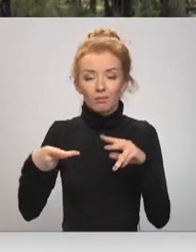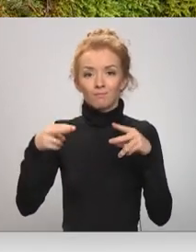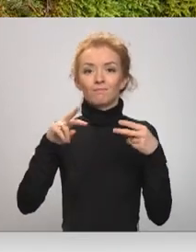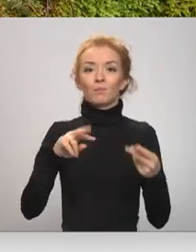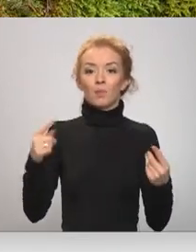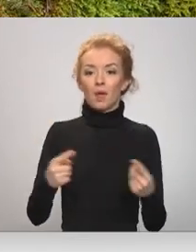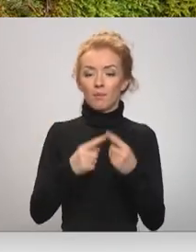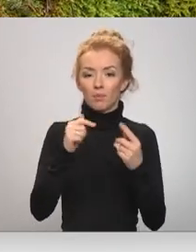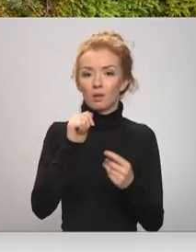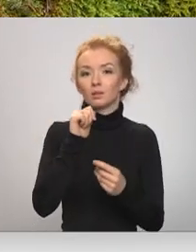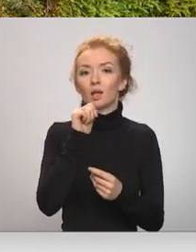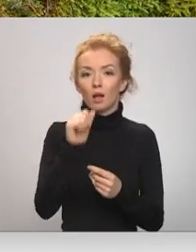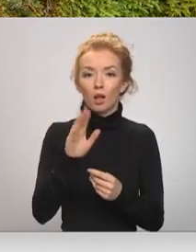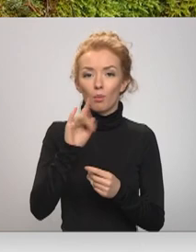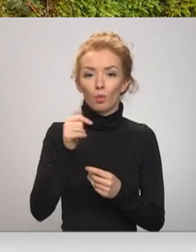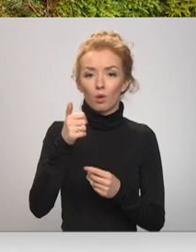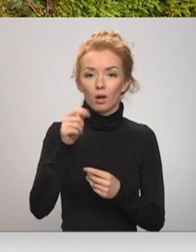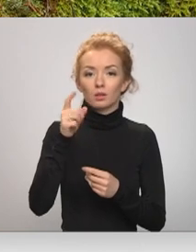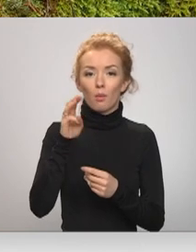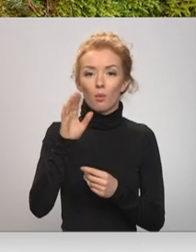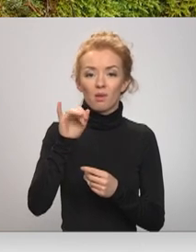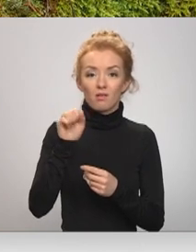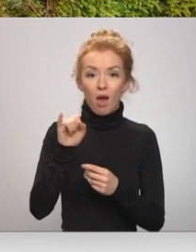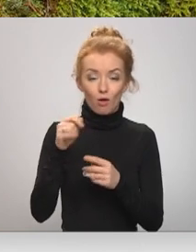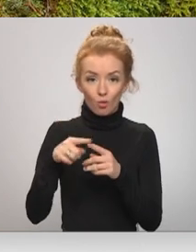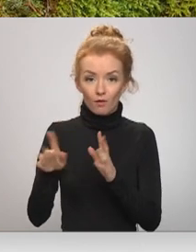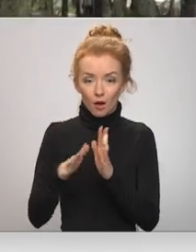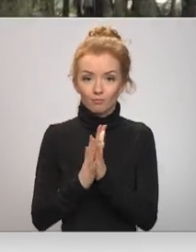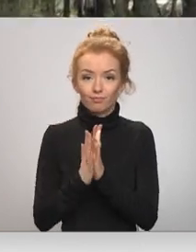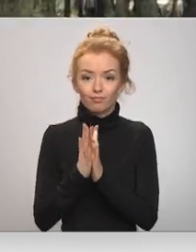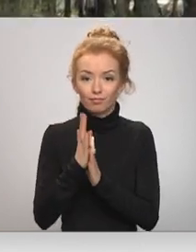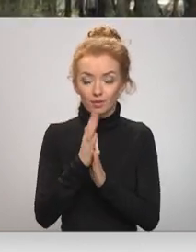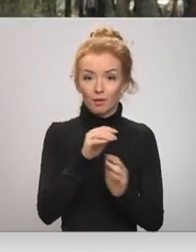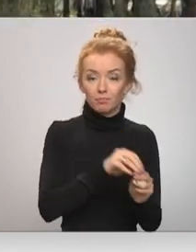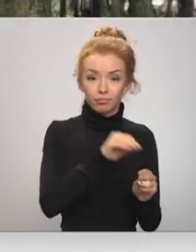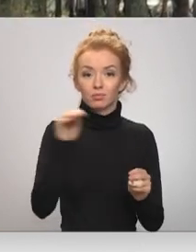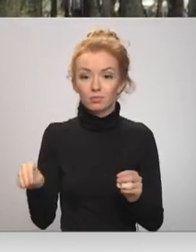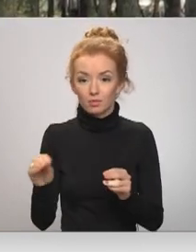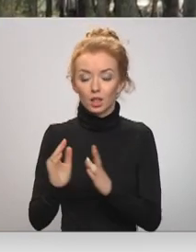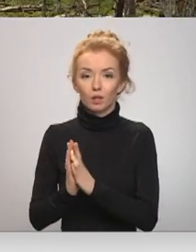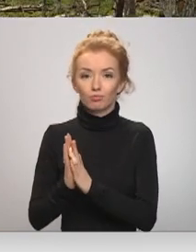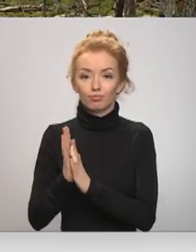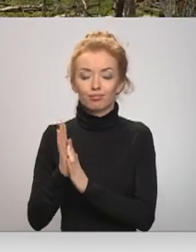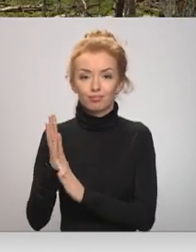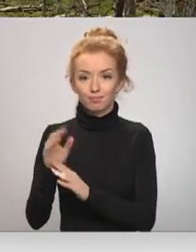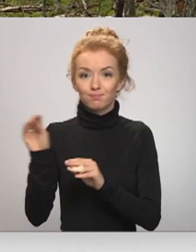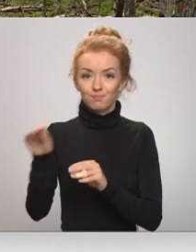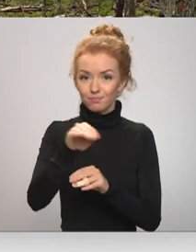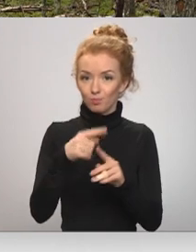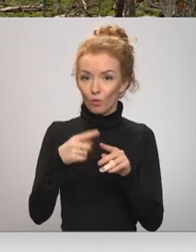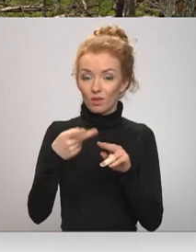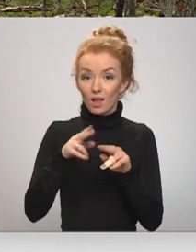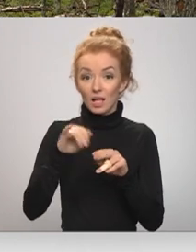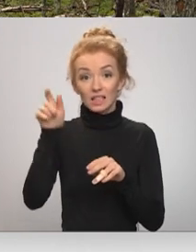piemērot, piemēram, zaļajai buksbaumijai. Visu laiku būs šis cikls, un tā buksbaumija varēs pacelties no vienas satrūdējušās kritulas uz citu. Ja citi šeit